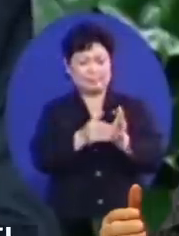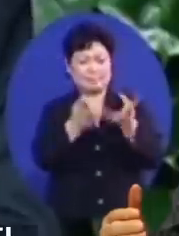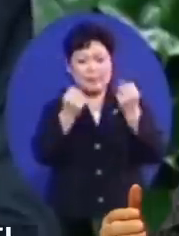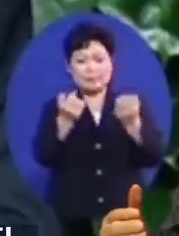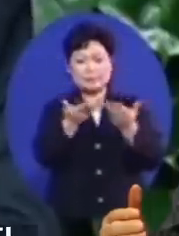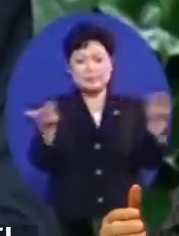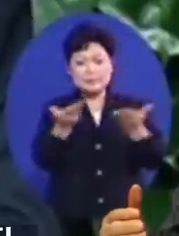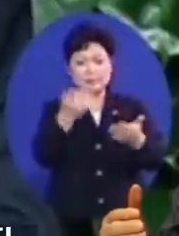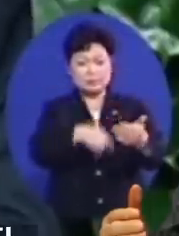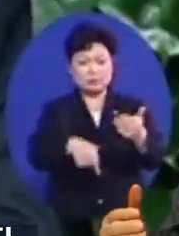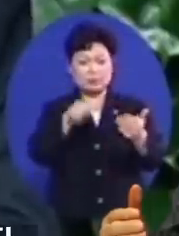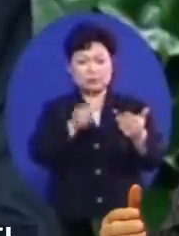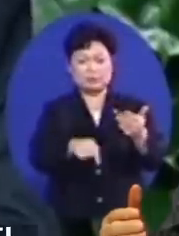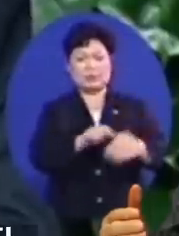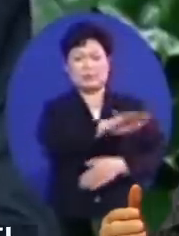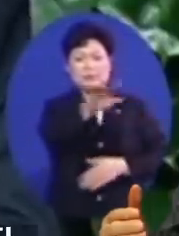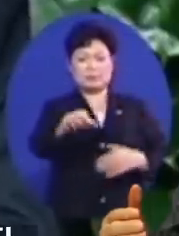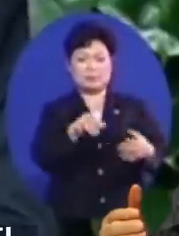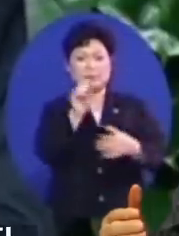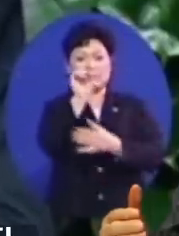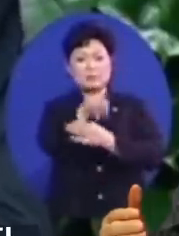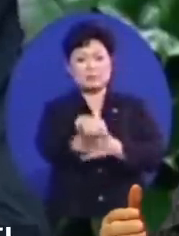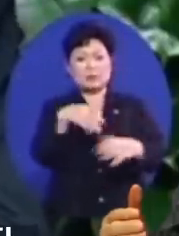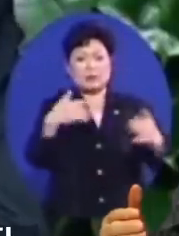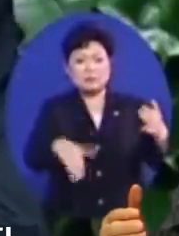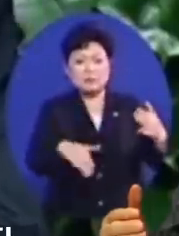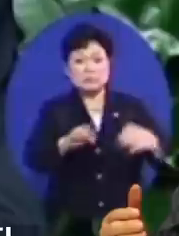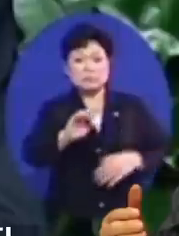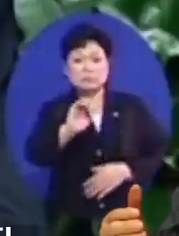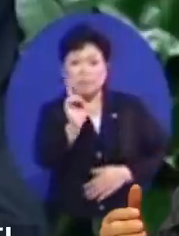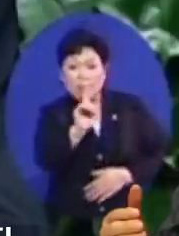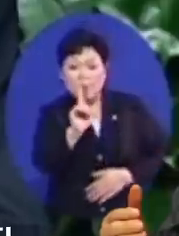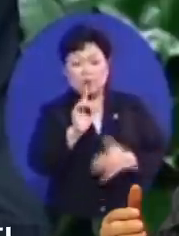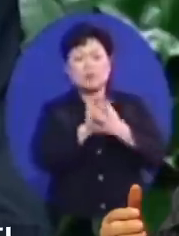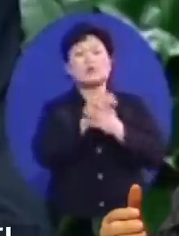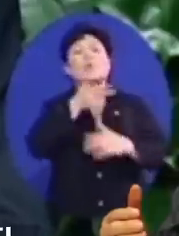중에 우리가 응답받지 못하는 것은 기도하지